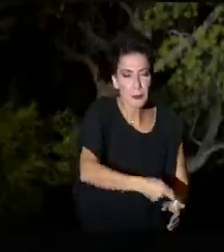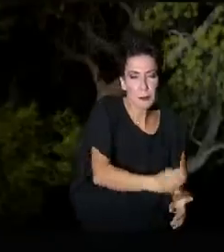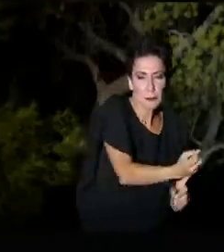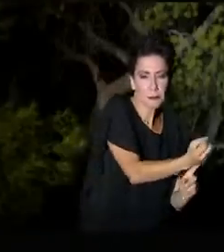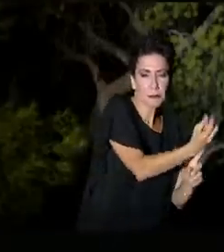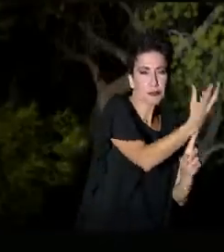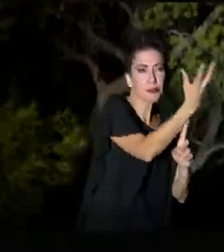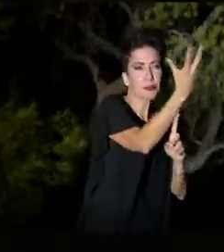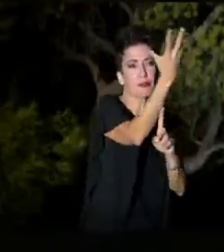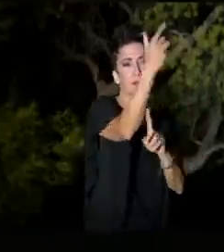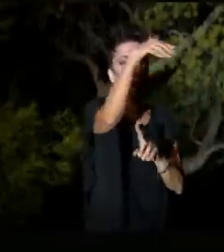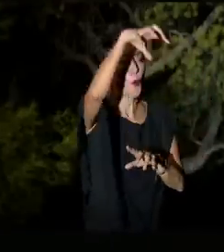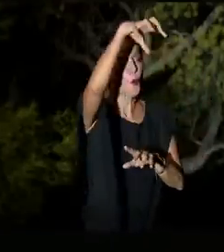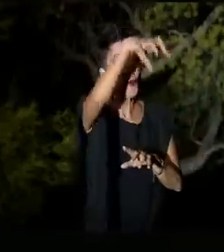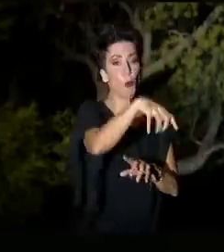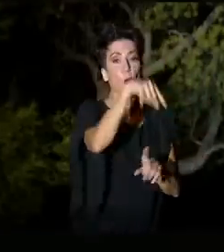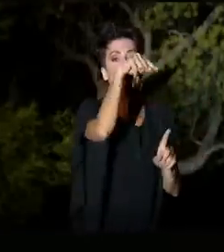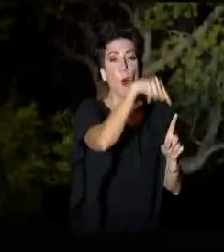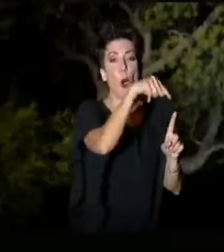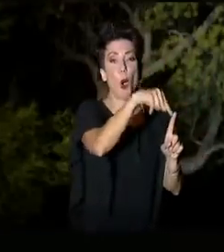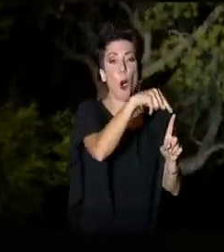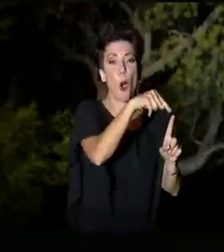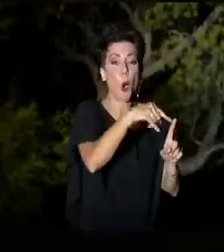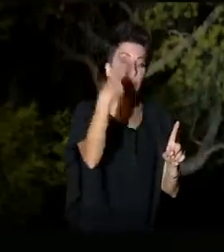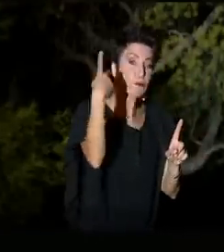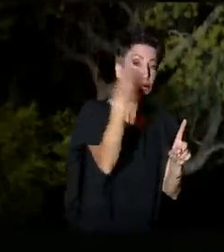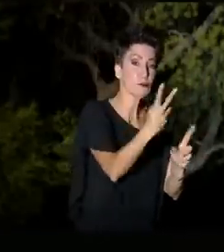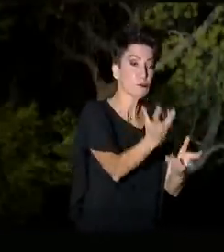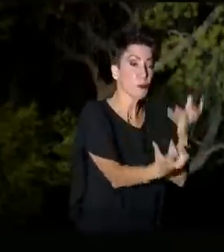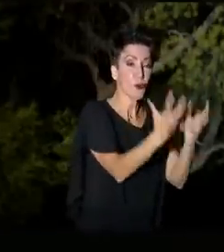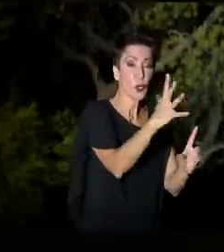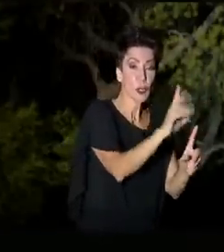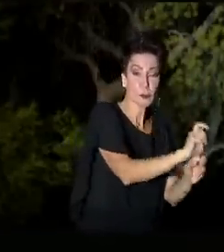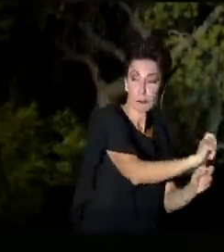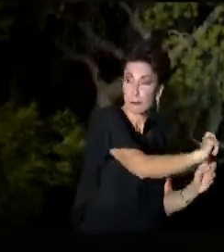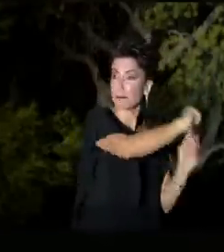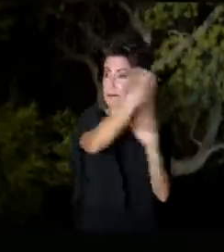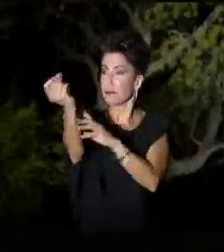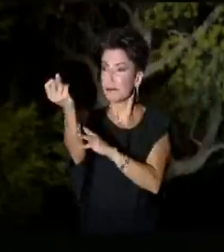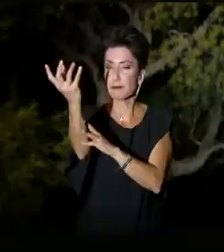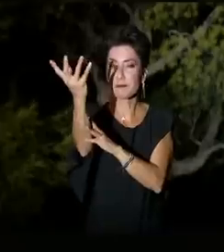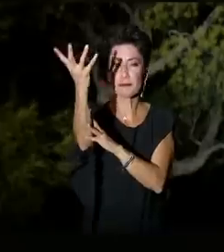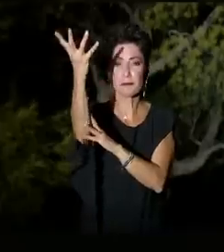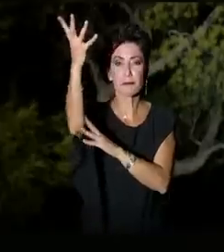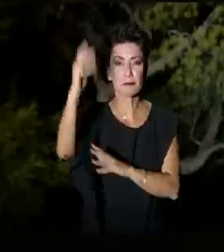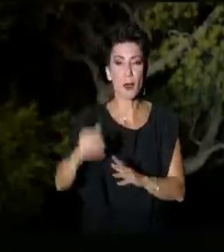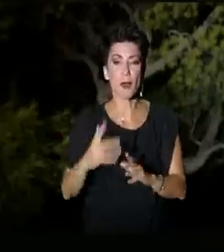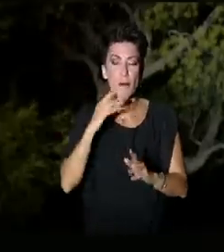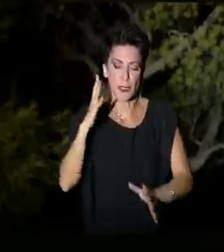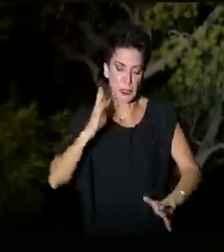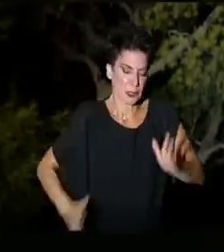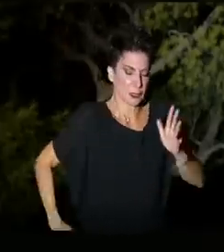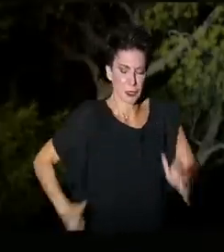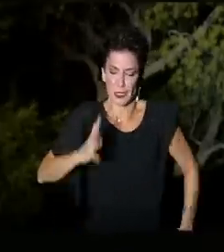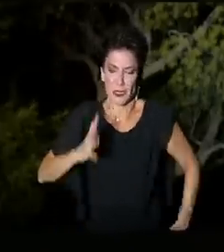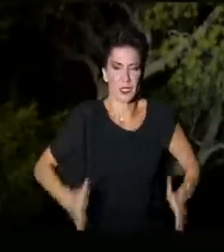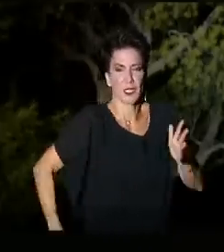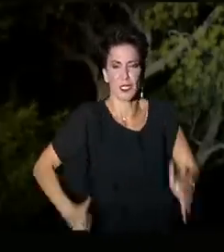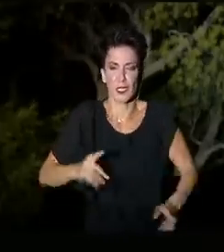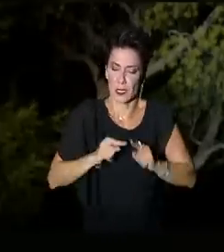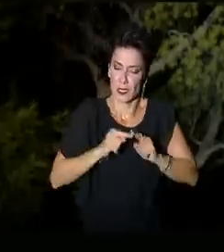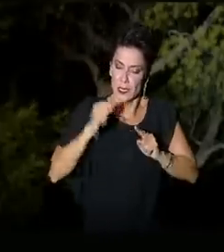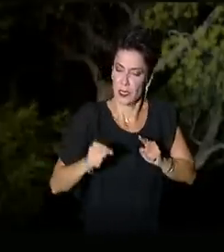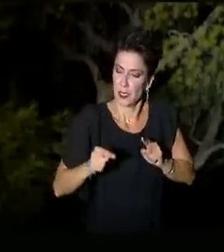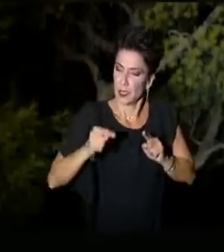το βωμό του Προμηθέα στην Ακρόπολη. Καθένας έτρεχε 80 μέτρα για